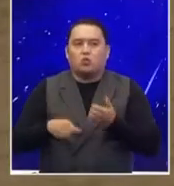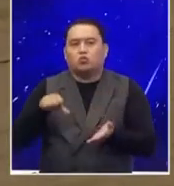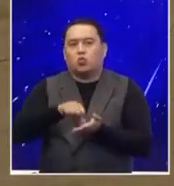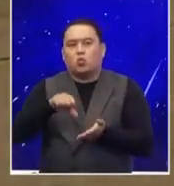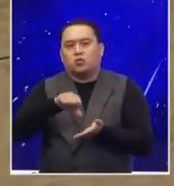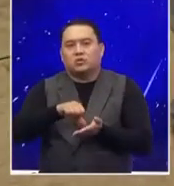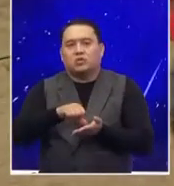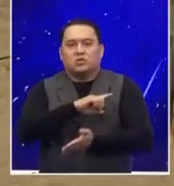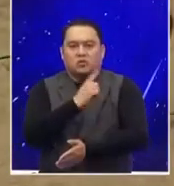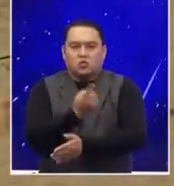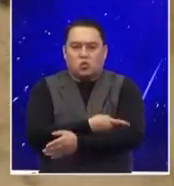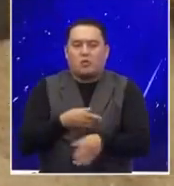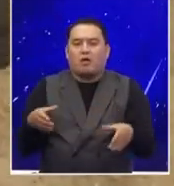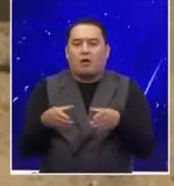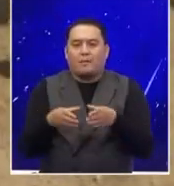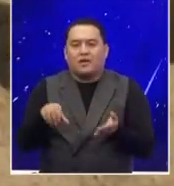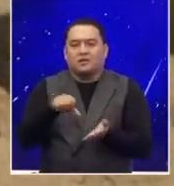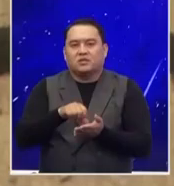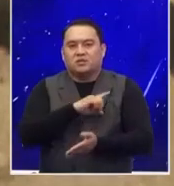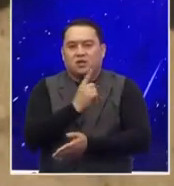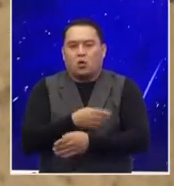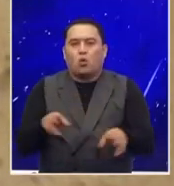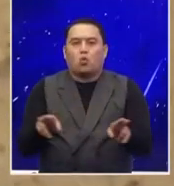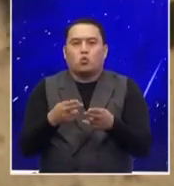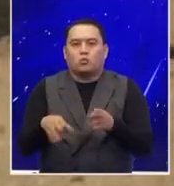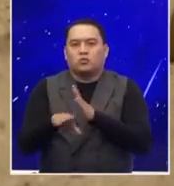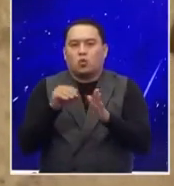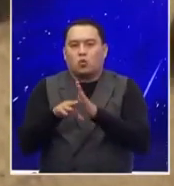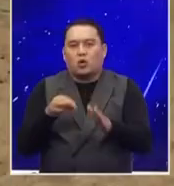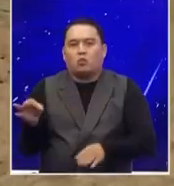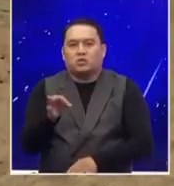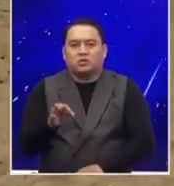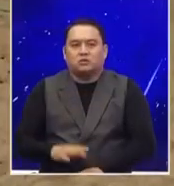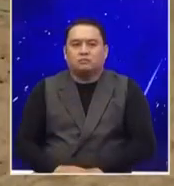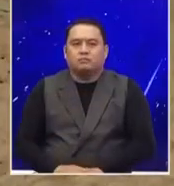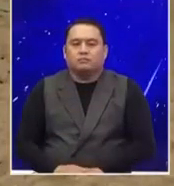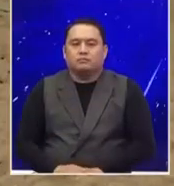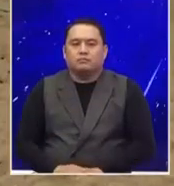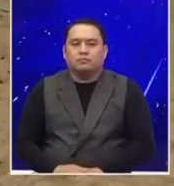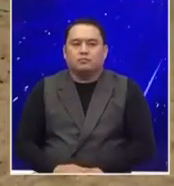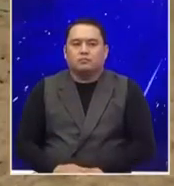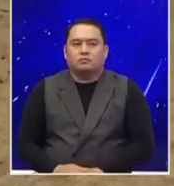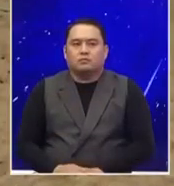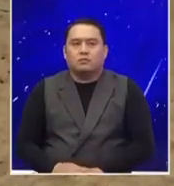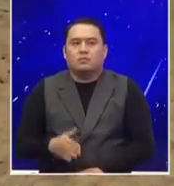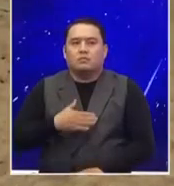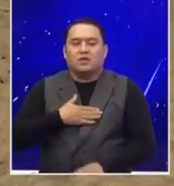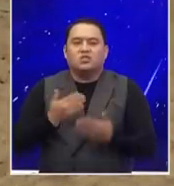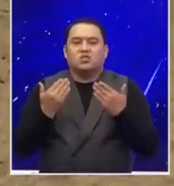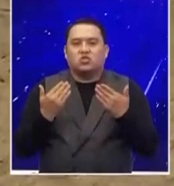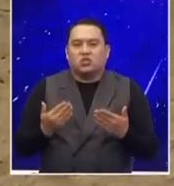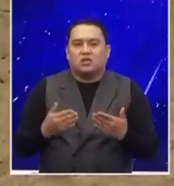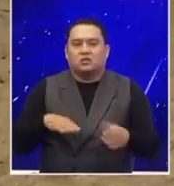заявляют участие самые топовые команды, представители сильнейших клубов и сборные областей. Сейчас уже ближе к Кубку «Буревестников» мы работаем